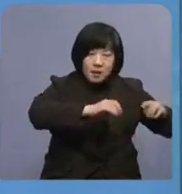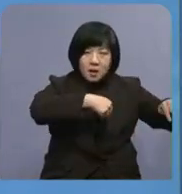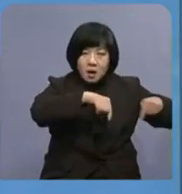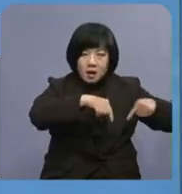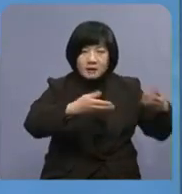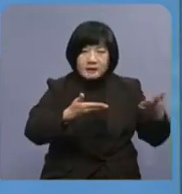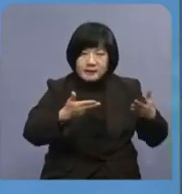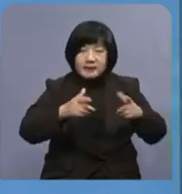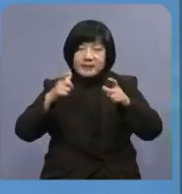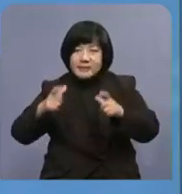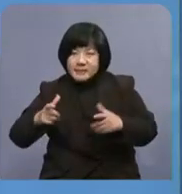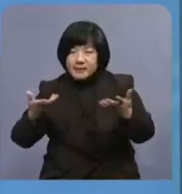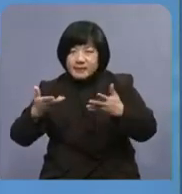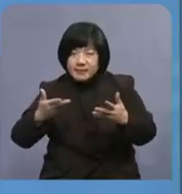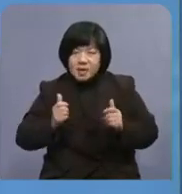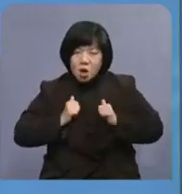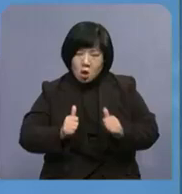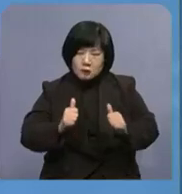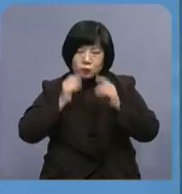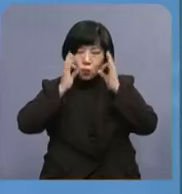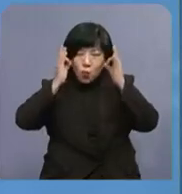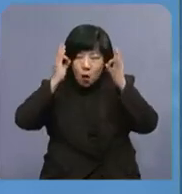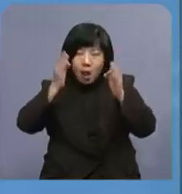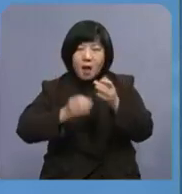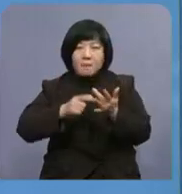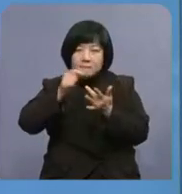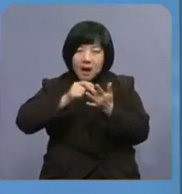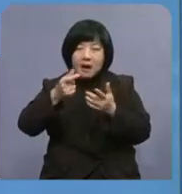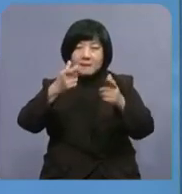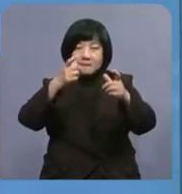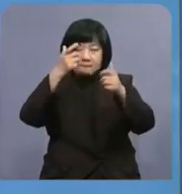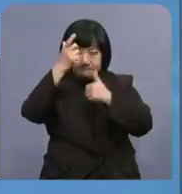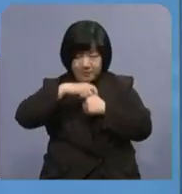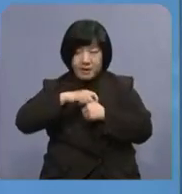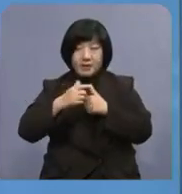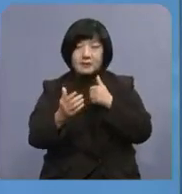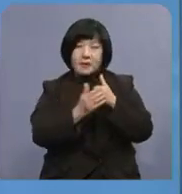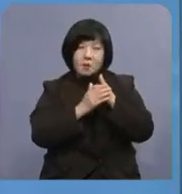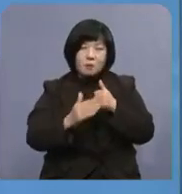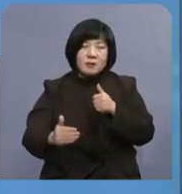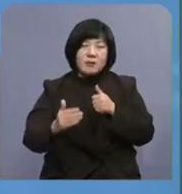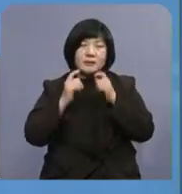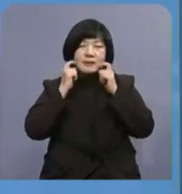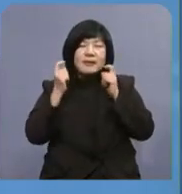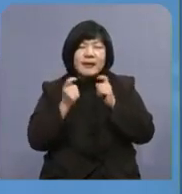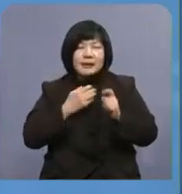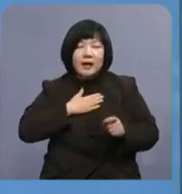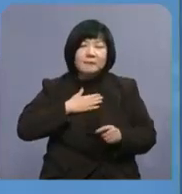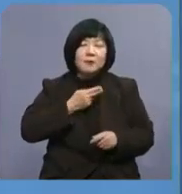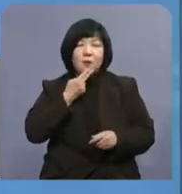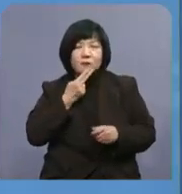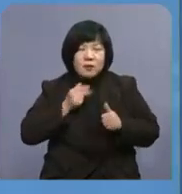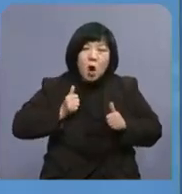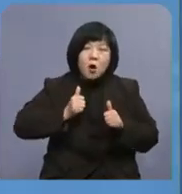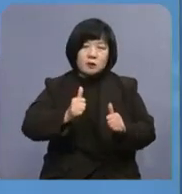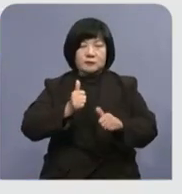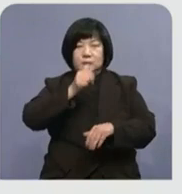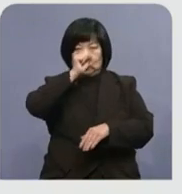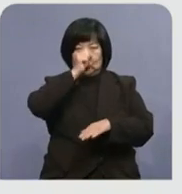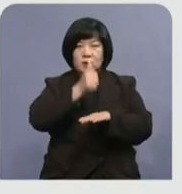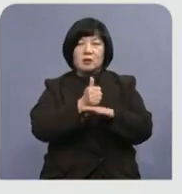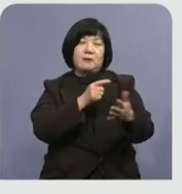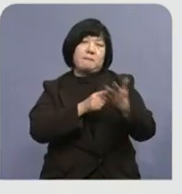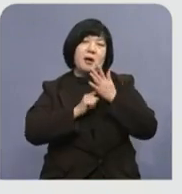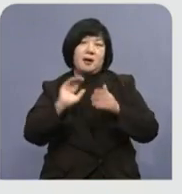하라고 선택해 주신만큼 주민들의 뜻을 받들어서 사심없이 열심히 하다 보니까 좋은 결과가 있는 것 같습니다